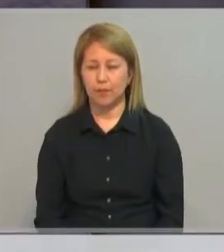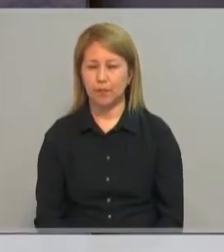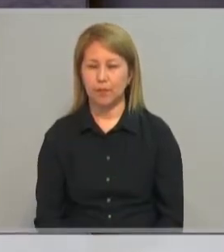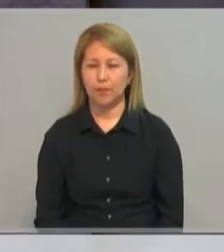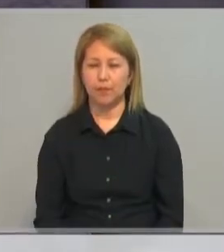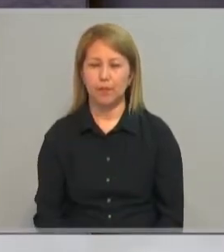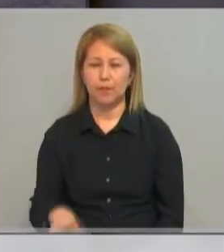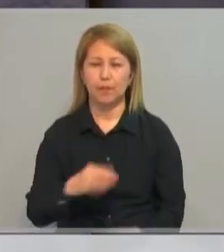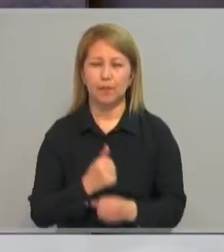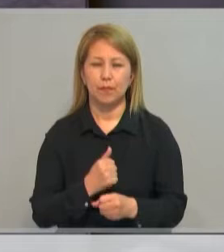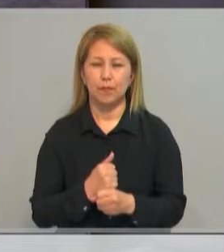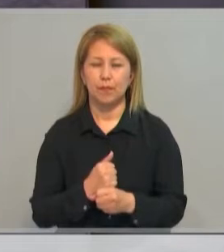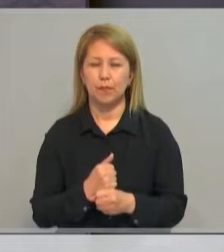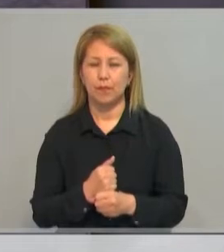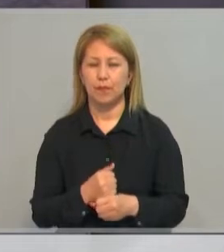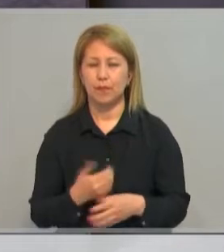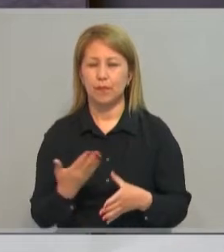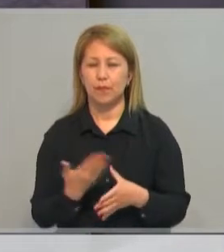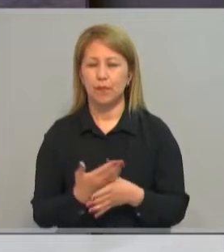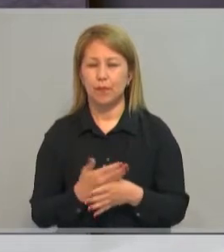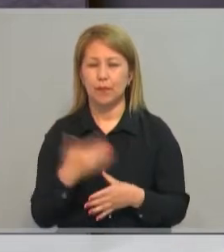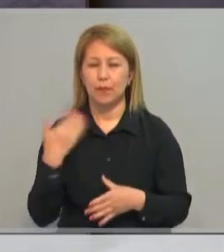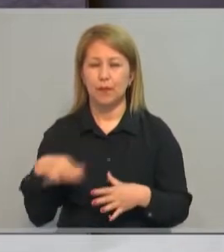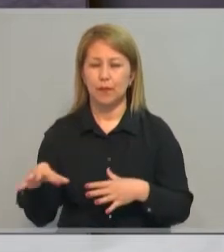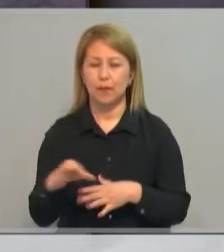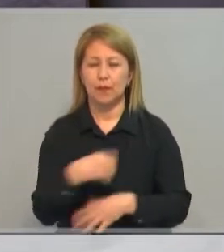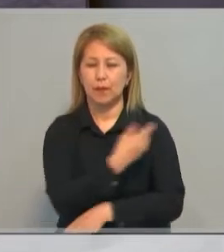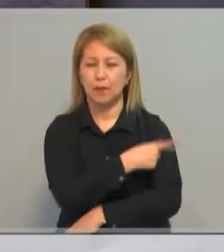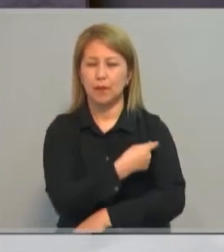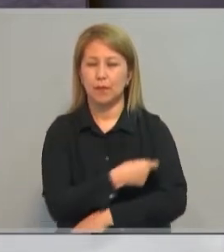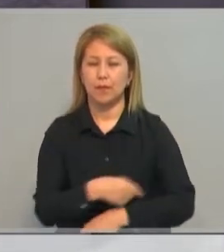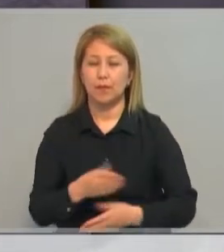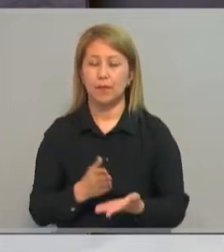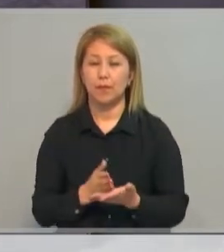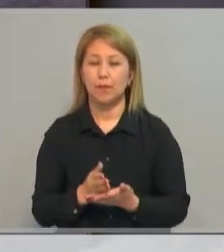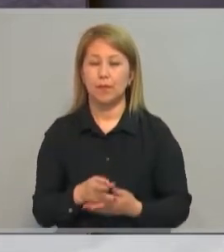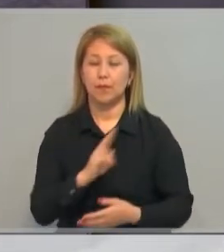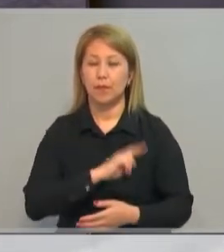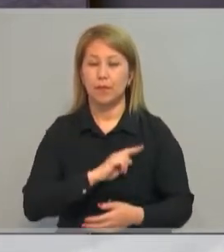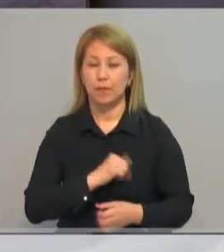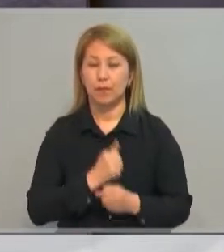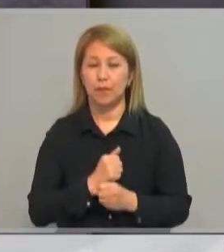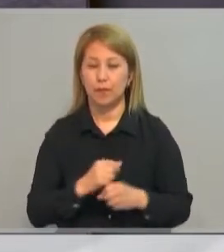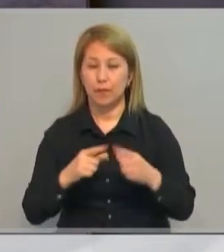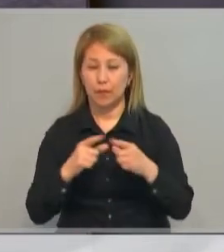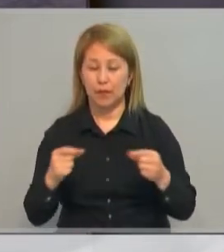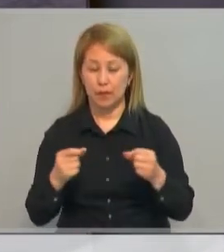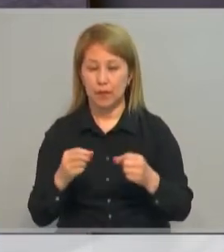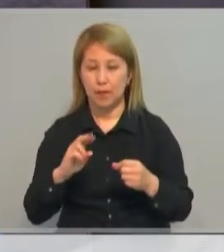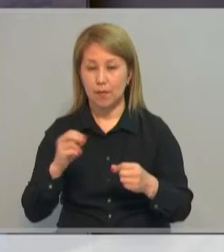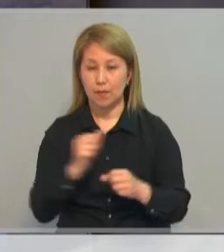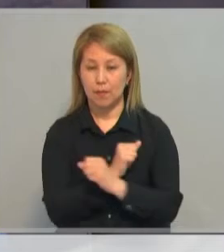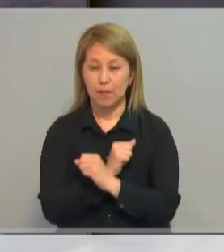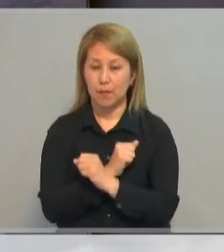помощь, психологическую поддержку больных и их родственников. Это нелегкая работа. Спасибо руководству области. Сегодня я получил благодарность